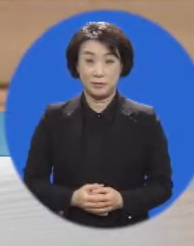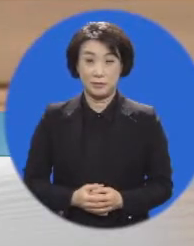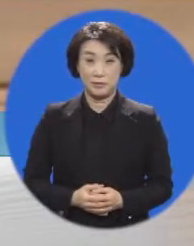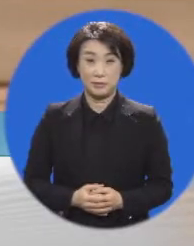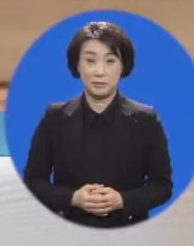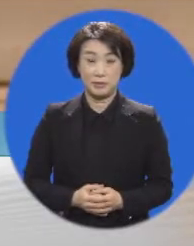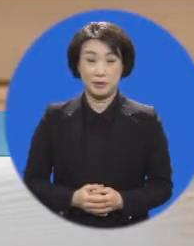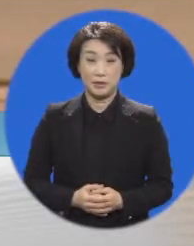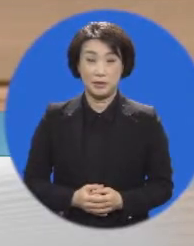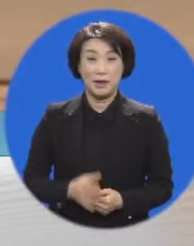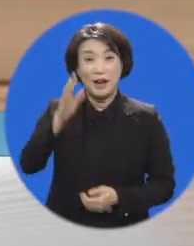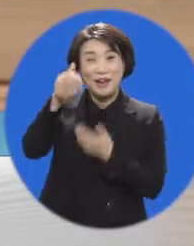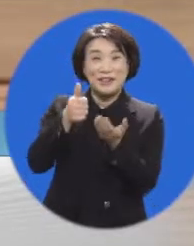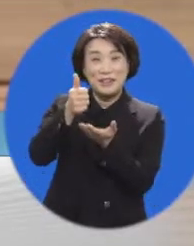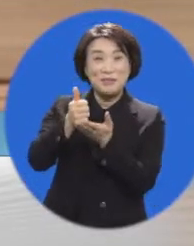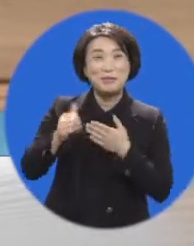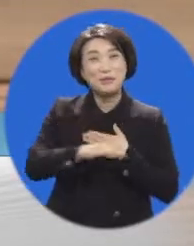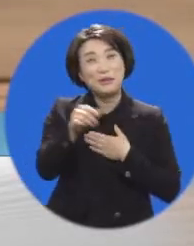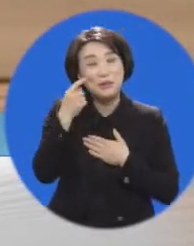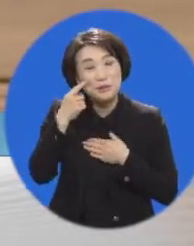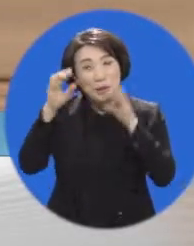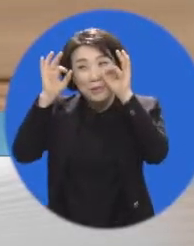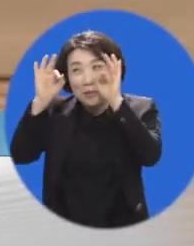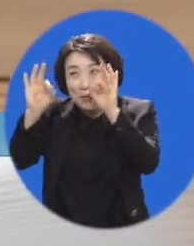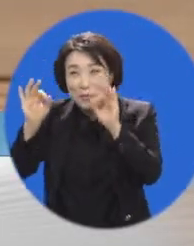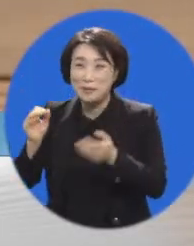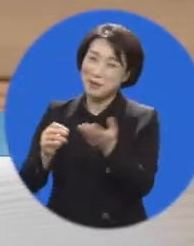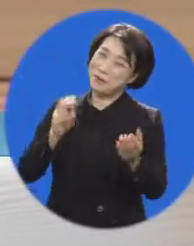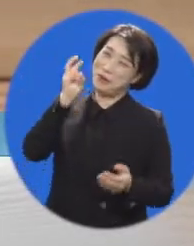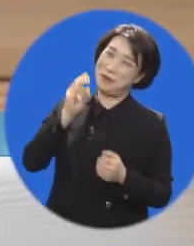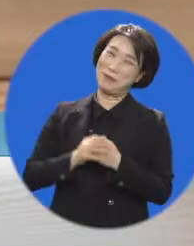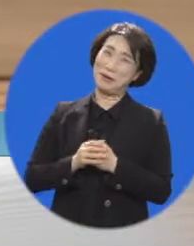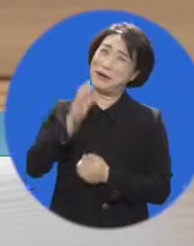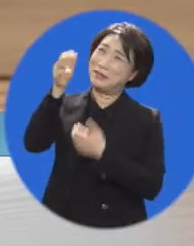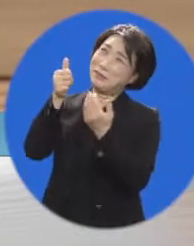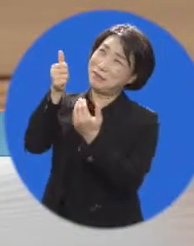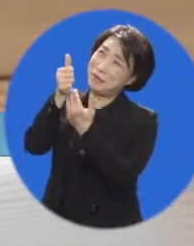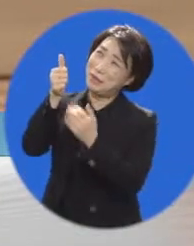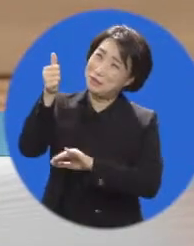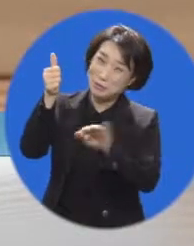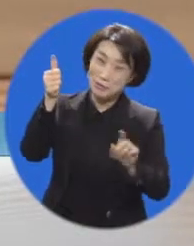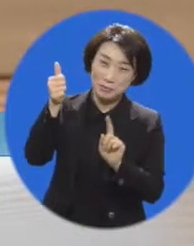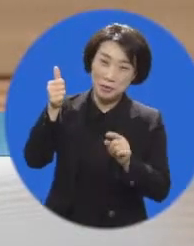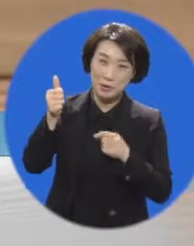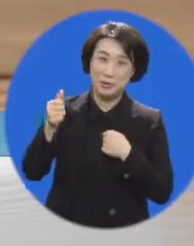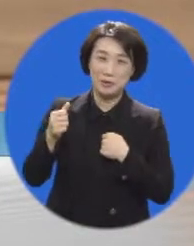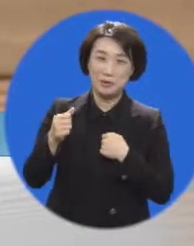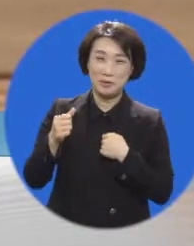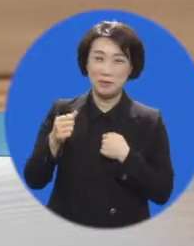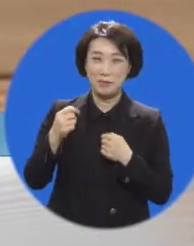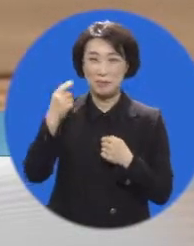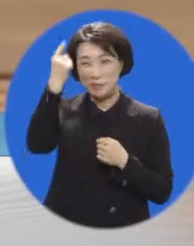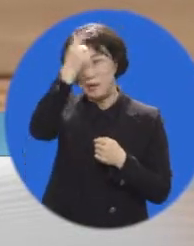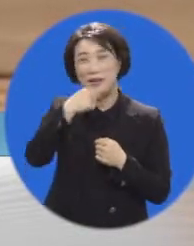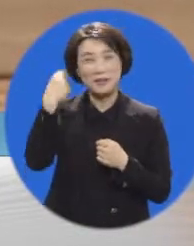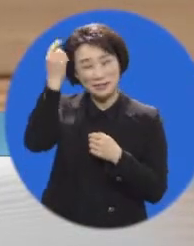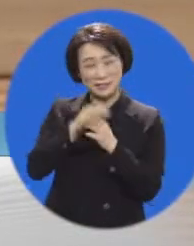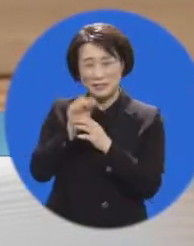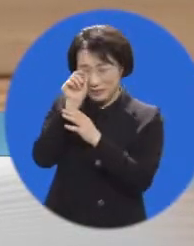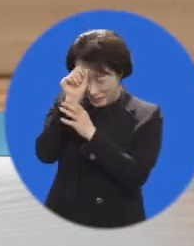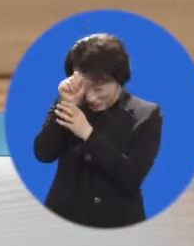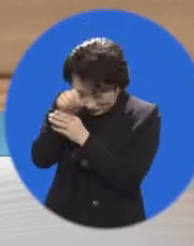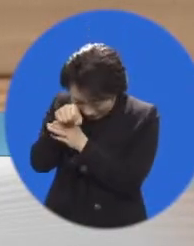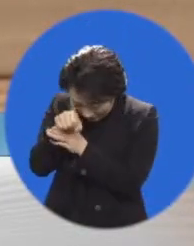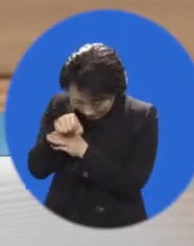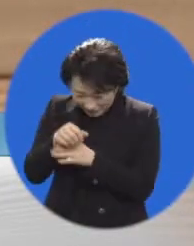하나님의 눈에 보이면 아마 하나님 앞에 고개 이렇게 숙이고